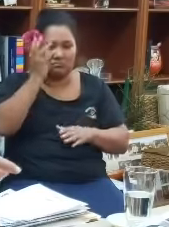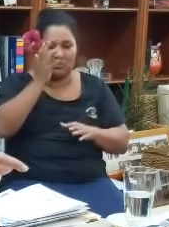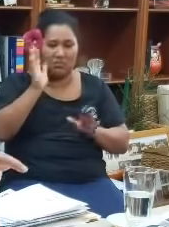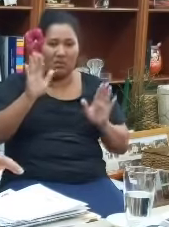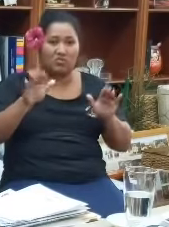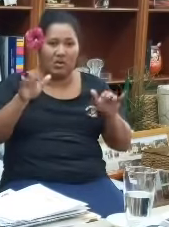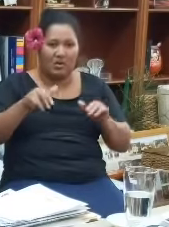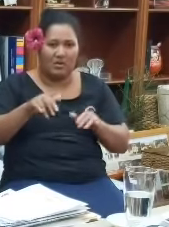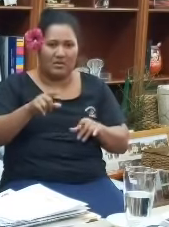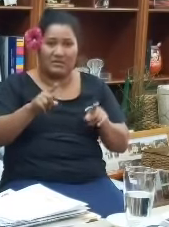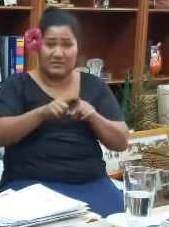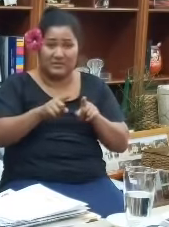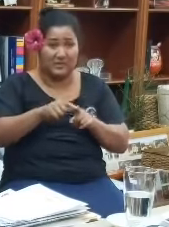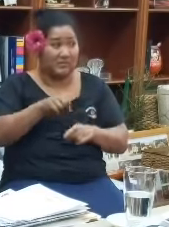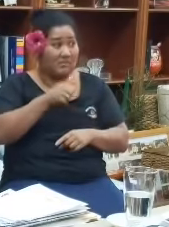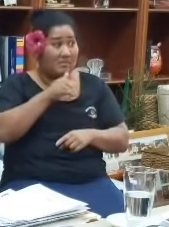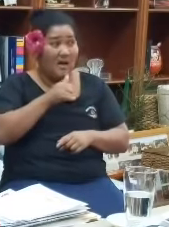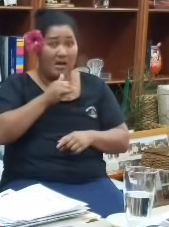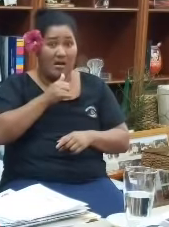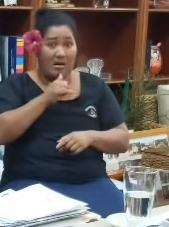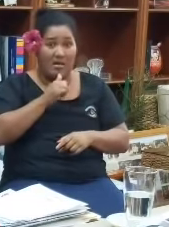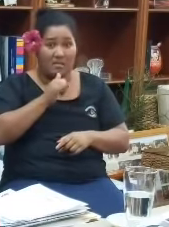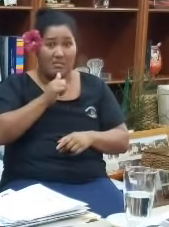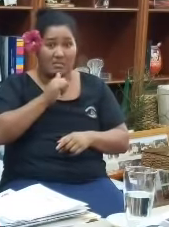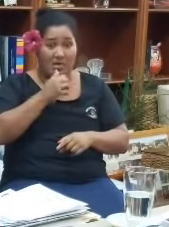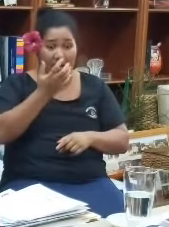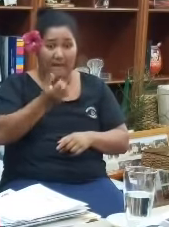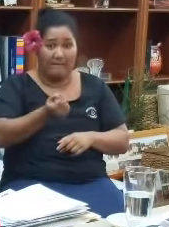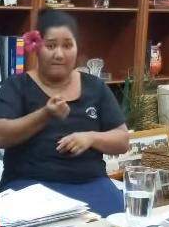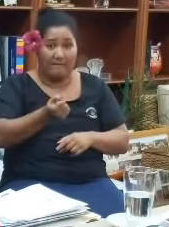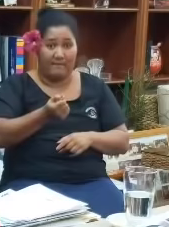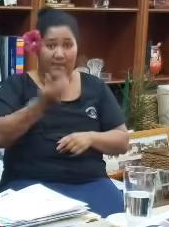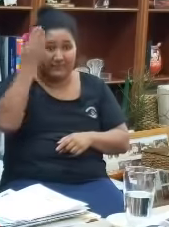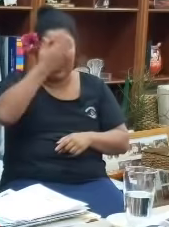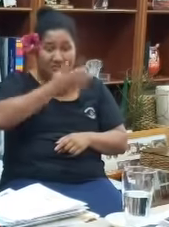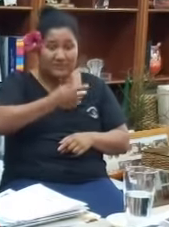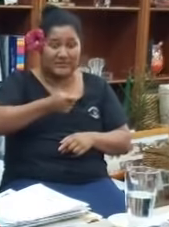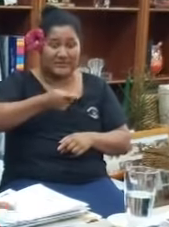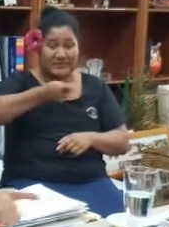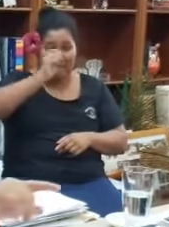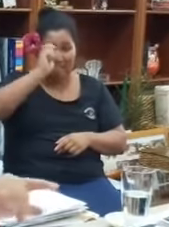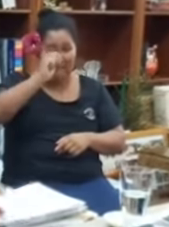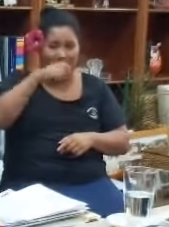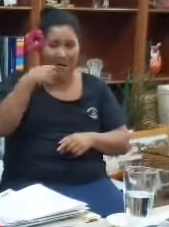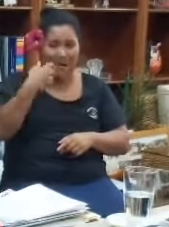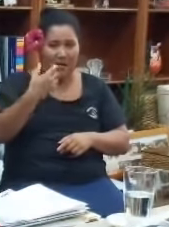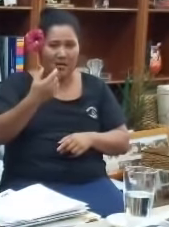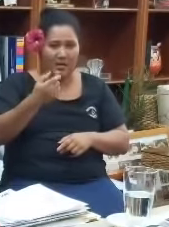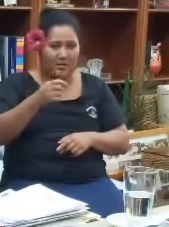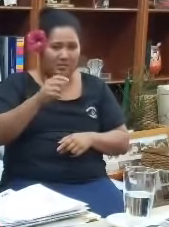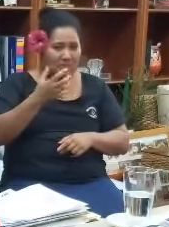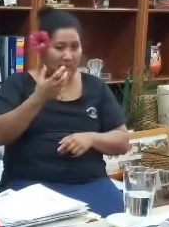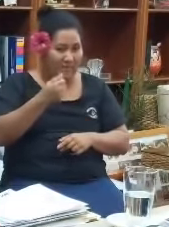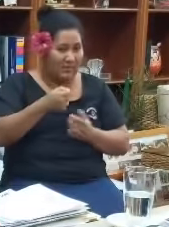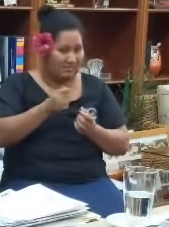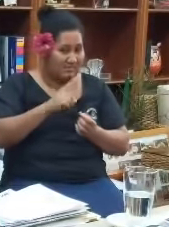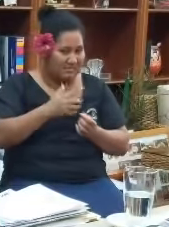ye ka ko fale ava ye ye ne night clubs ala fale longa ya me